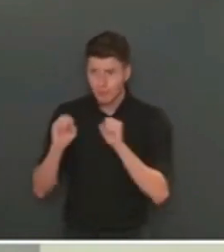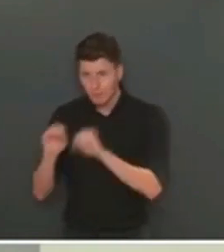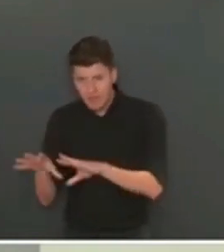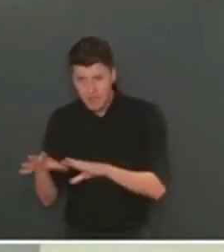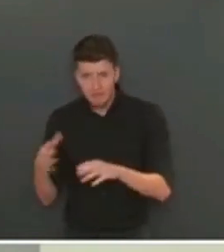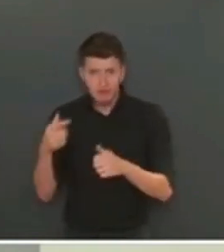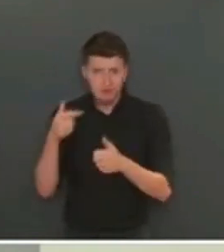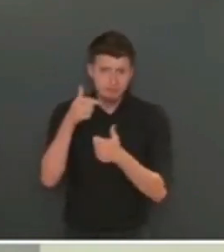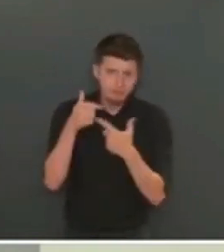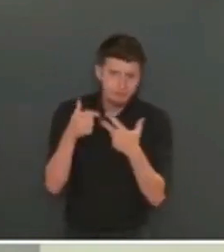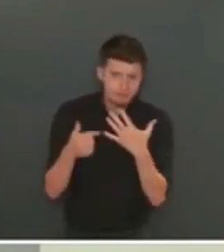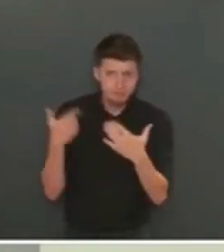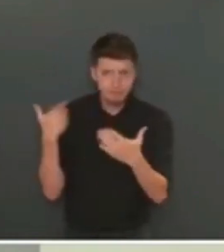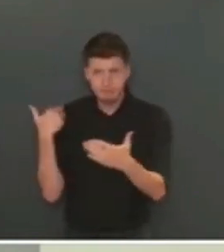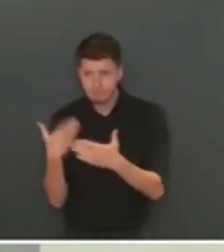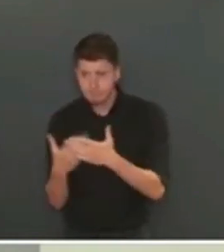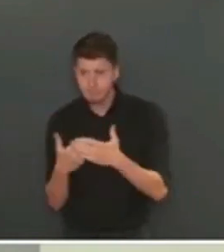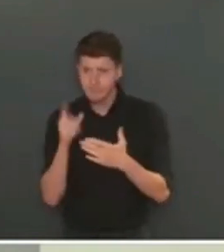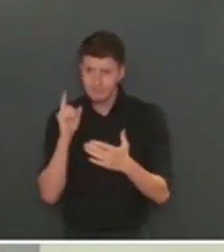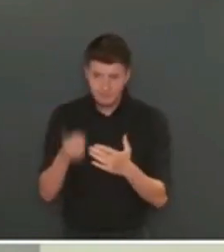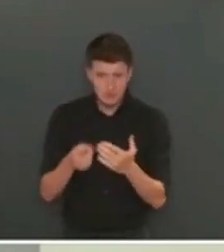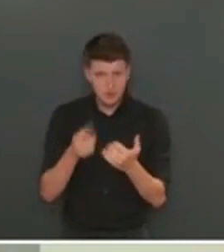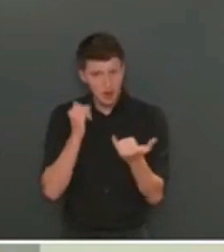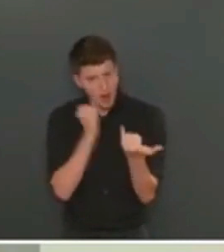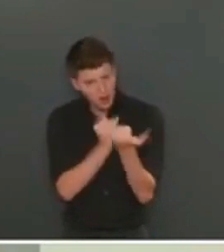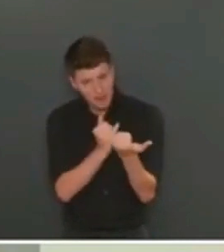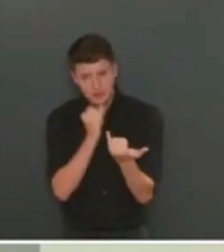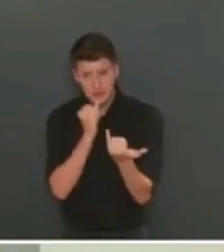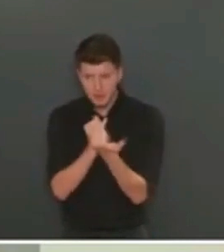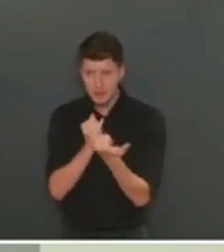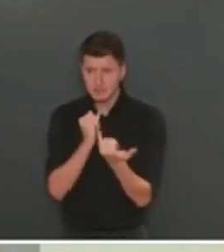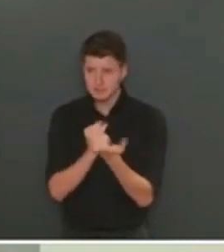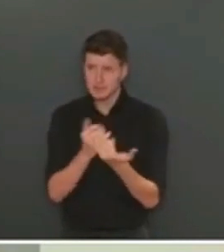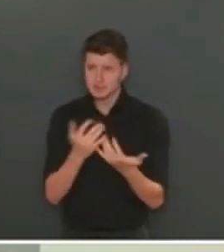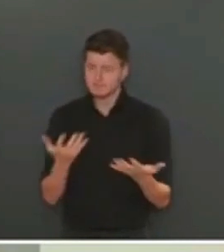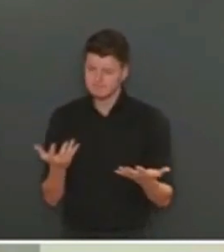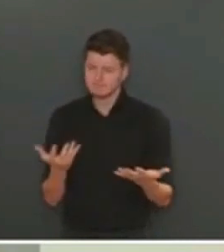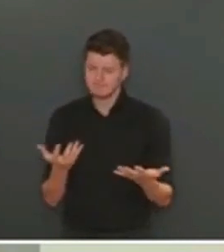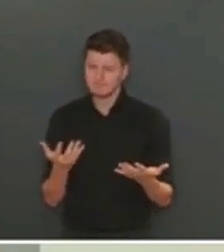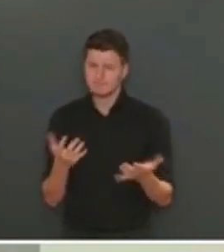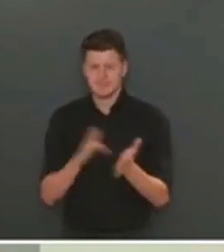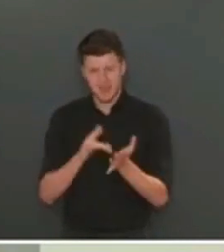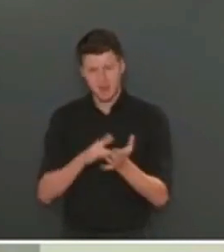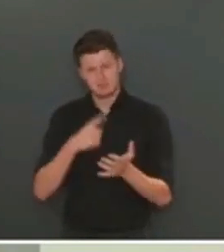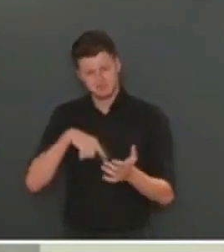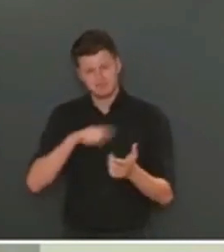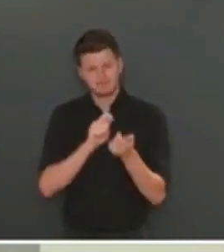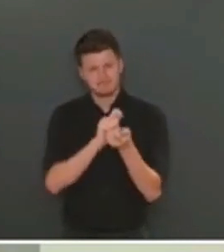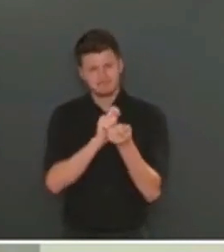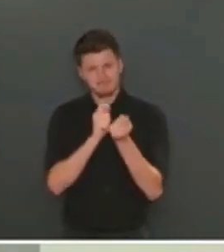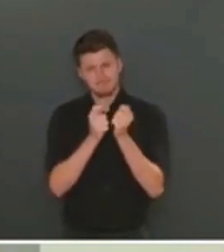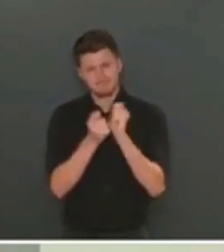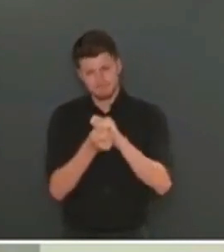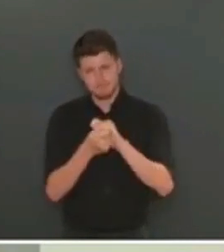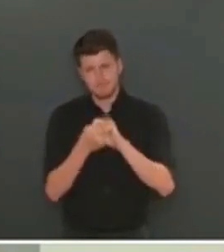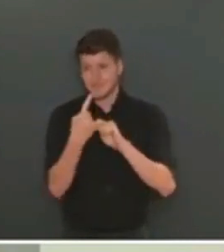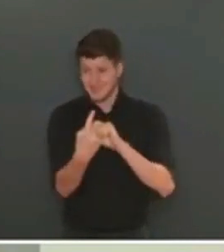et vu aussi la nécessité de s'adapter à la réalité. Et donc, à partir du 1er septembre,